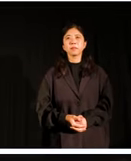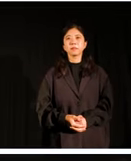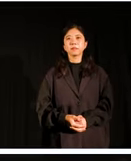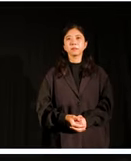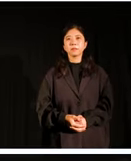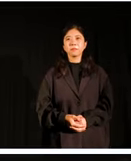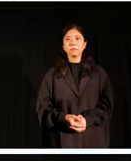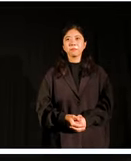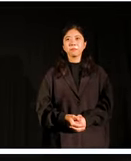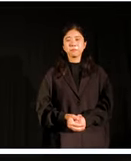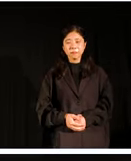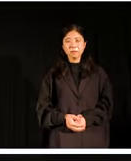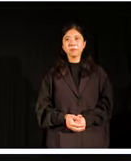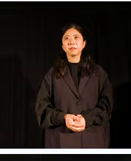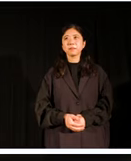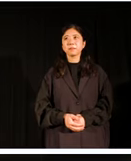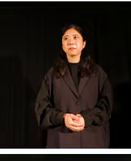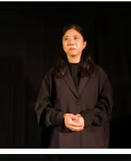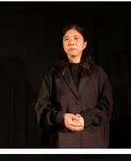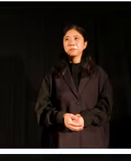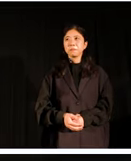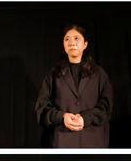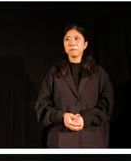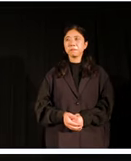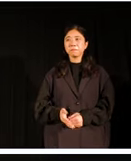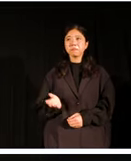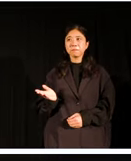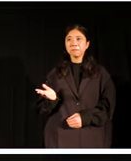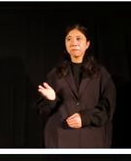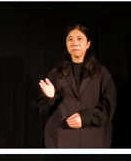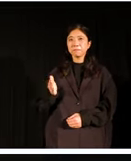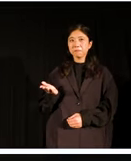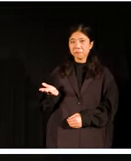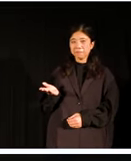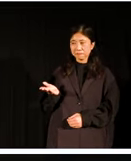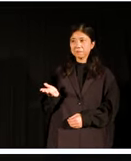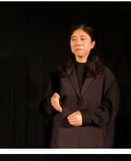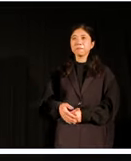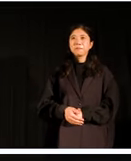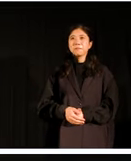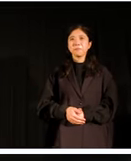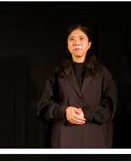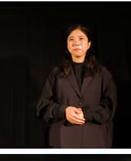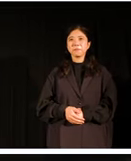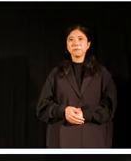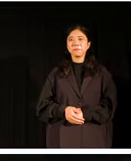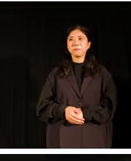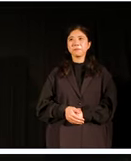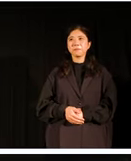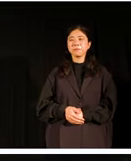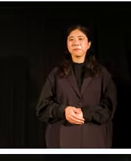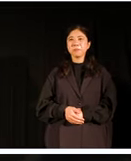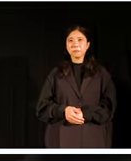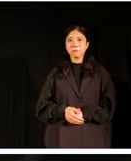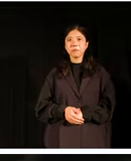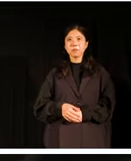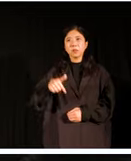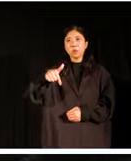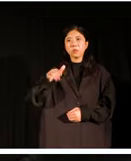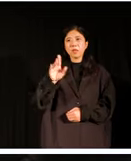まずお1人目皆様から迎えまして右手側にえ今え席整ってくださいましたふ